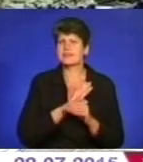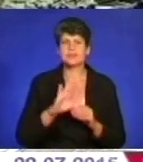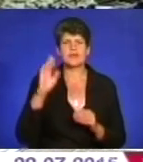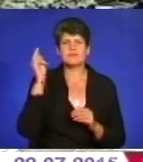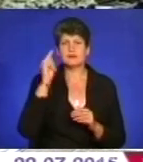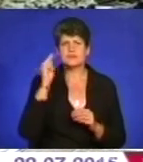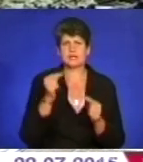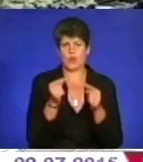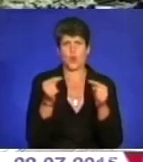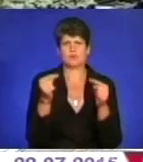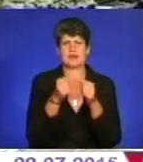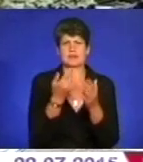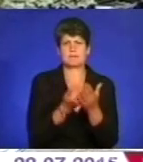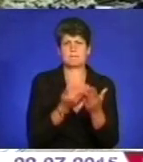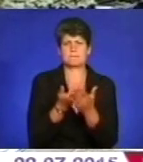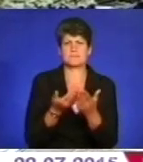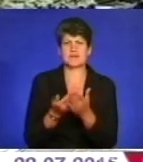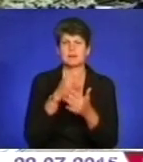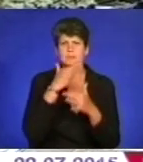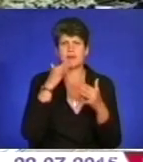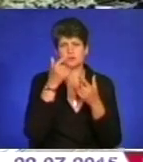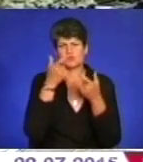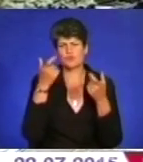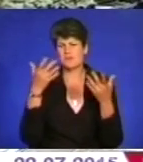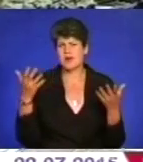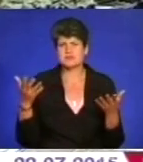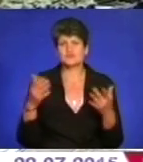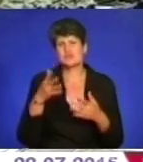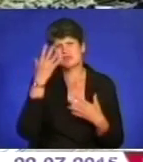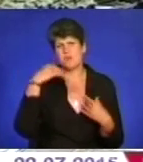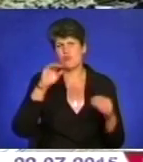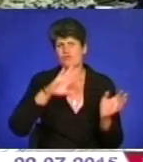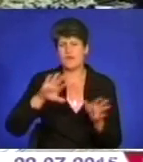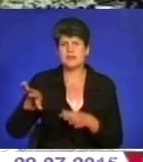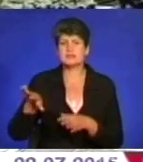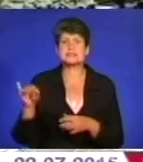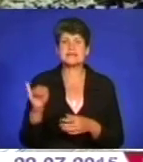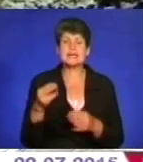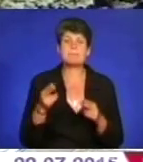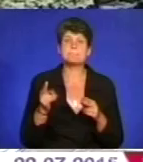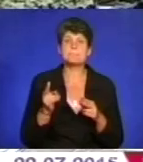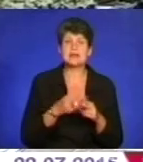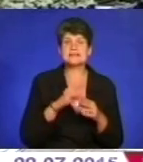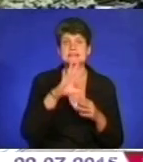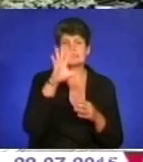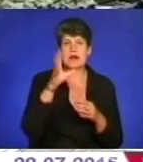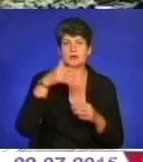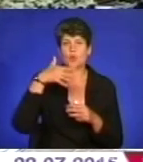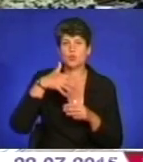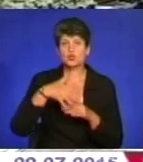вивчати якісь конкретні приклади, дуже багато інформації, бо воно забувається і без загального